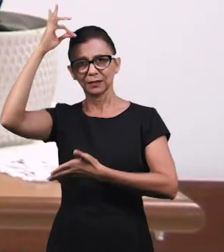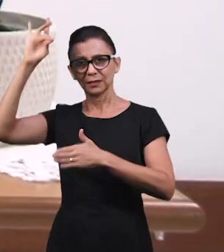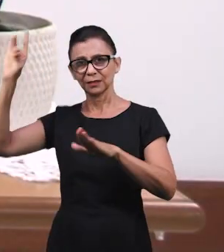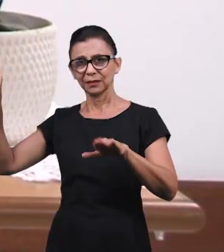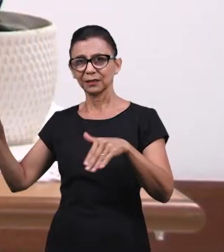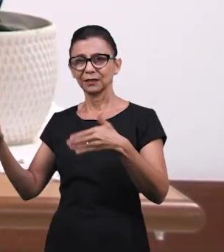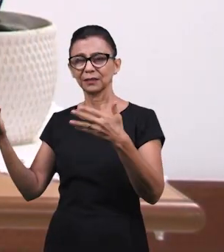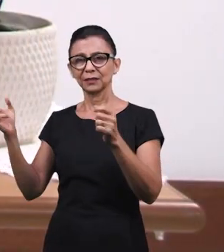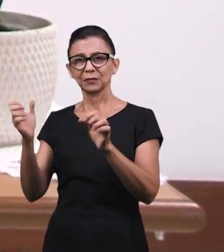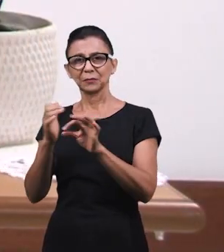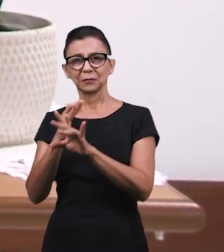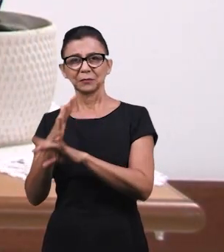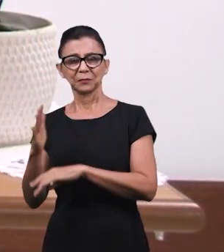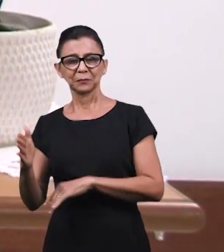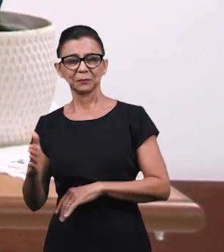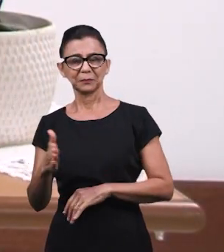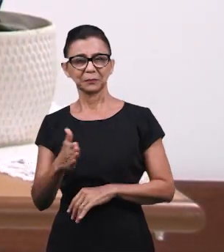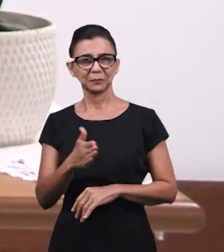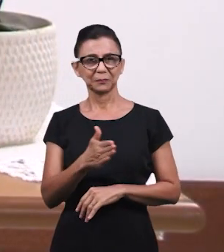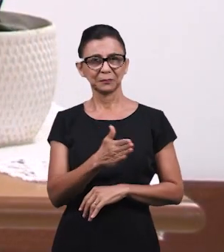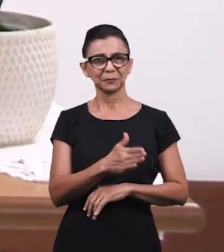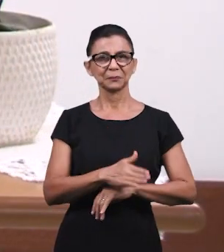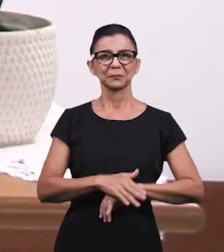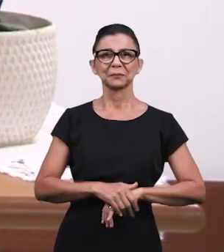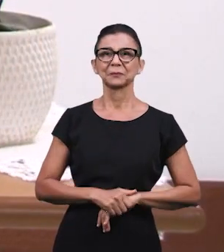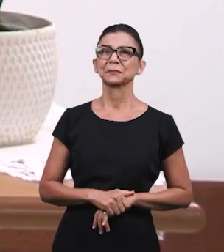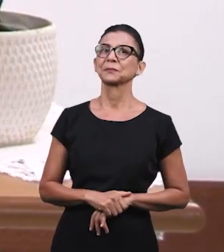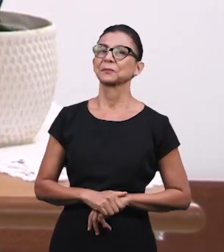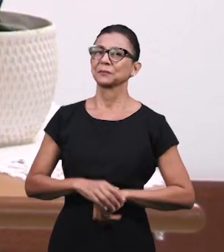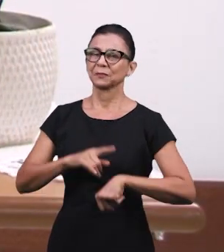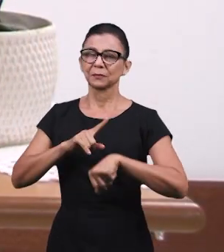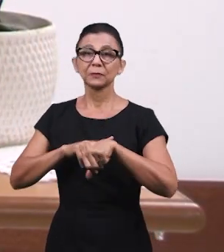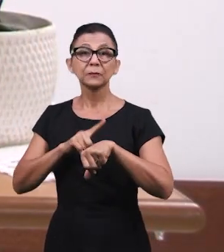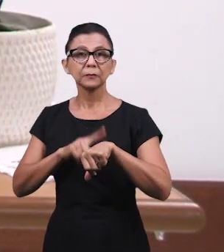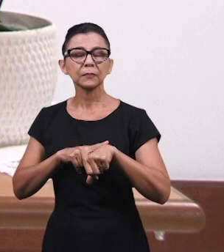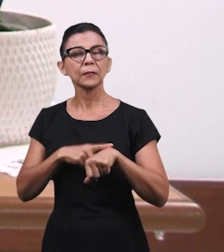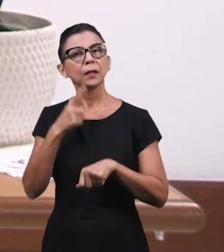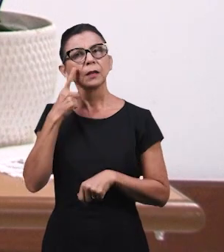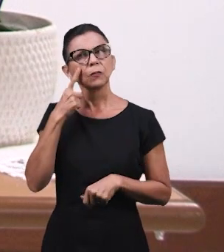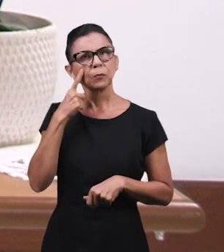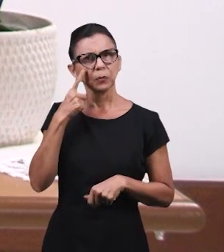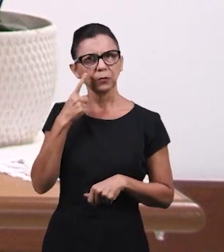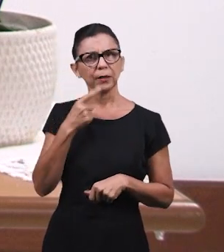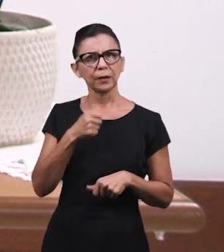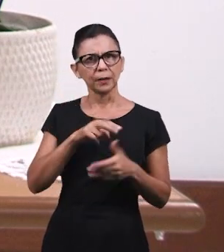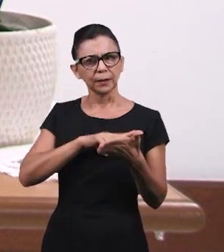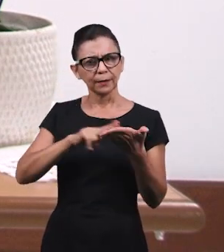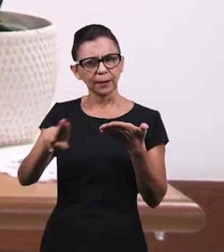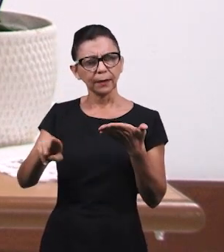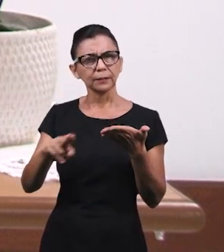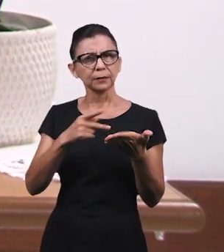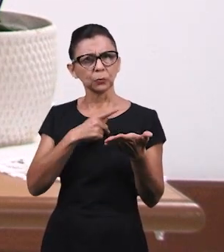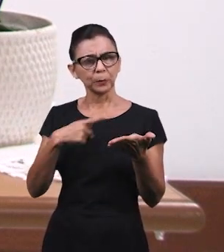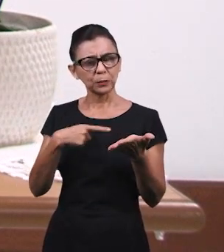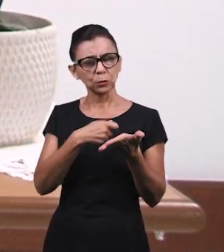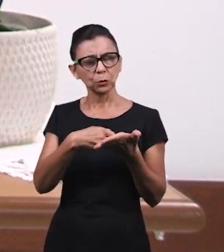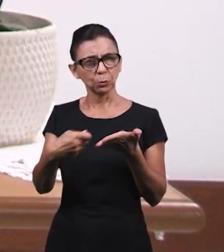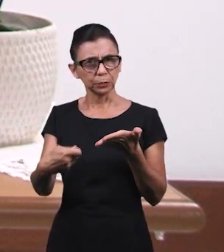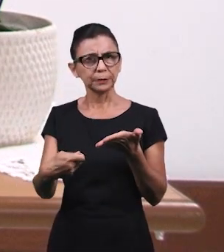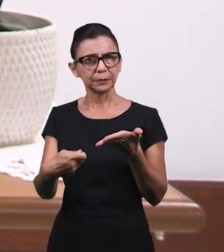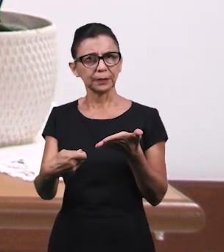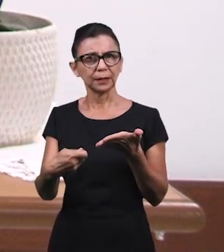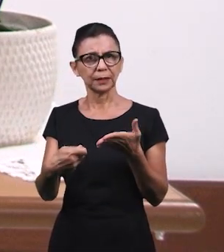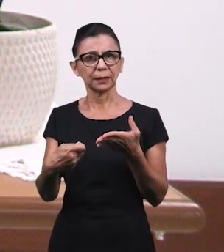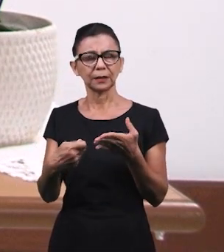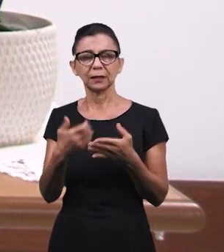Да будет прославлено имя нашего Господа. В этот момент мы услышим пастырское послание. Это письма, которые